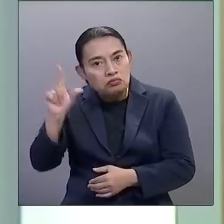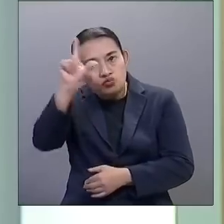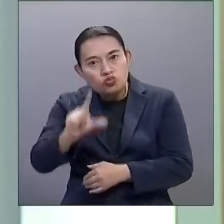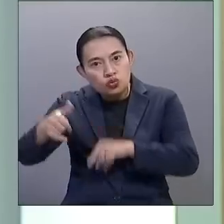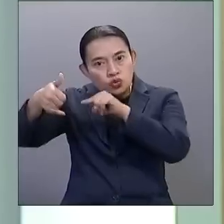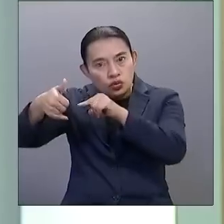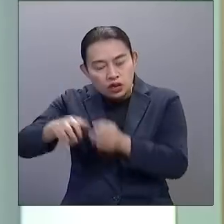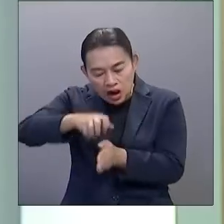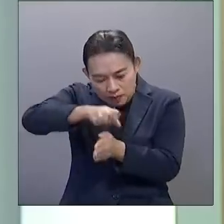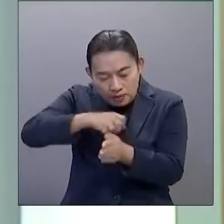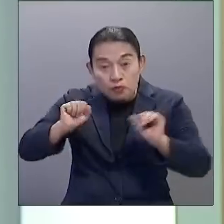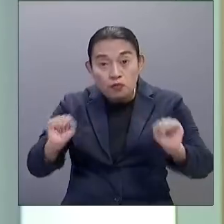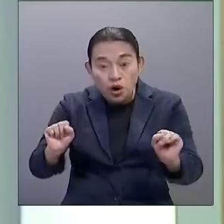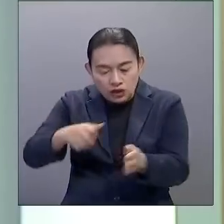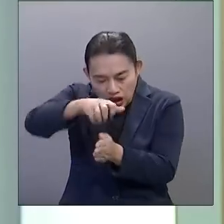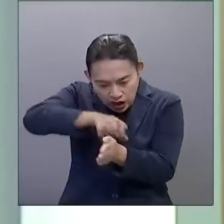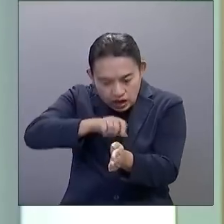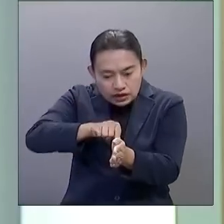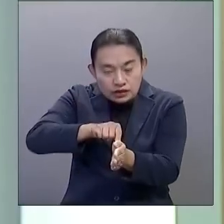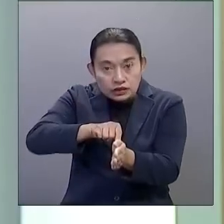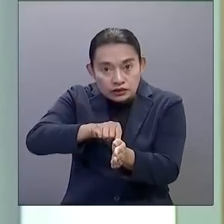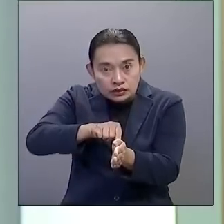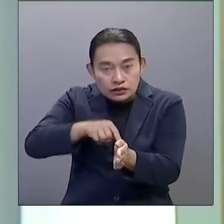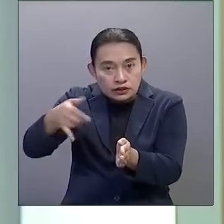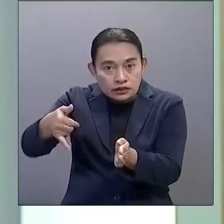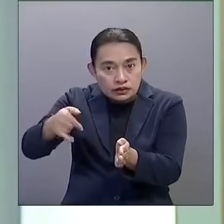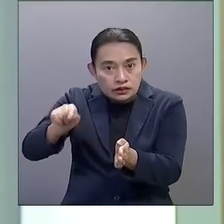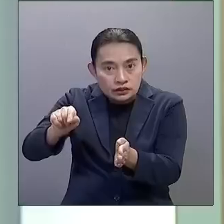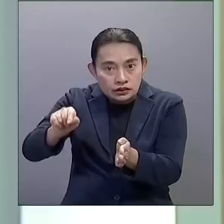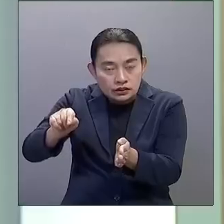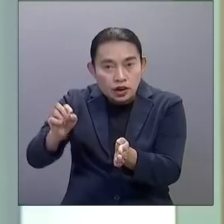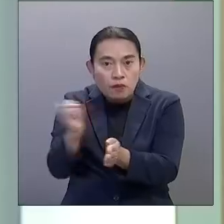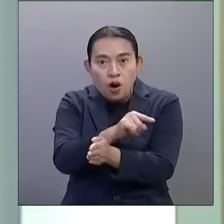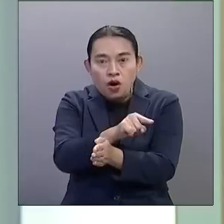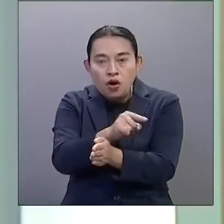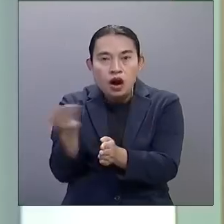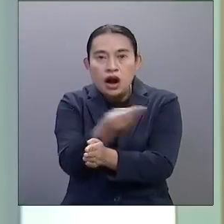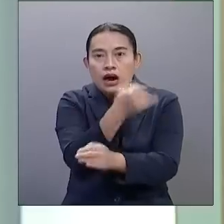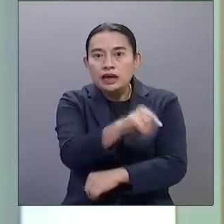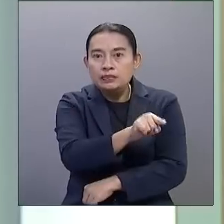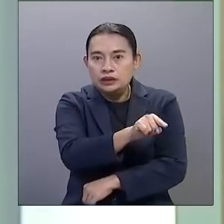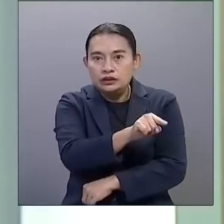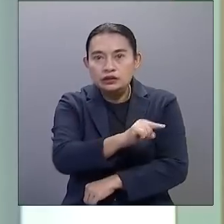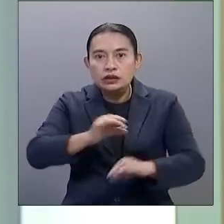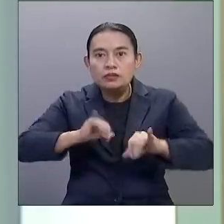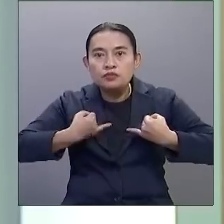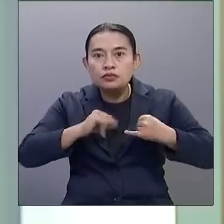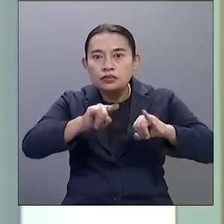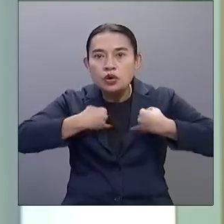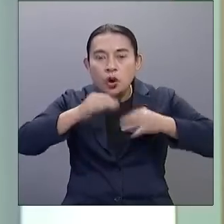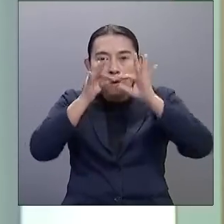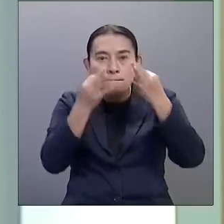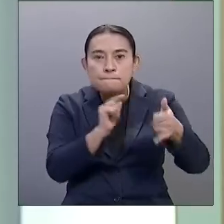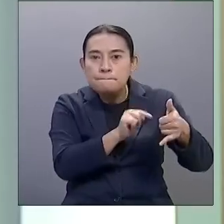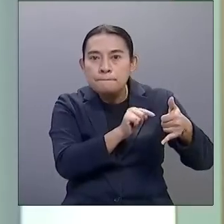ถ้าเกิดตามหลักแล้วเนี่ยเจ้าของบ้านที่ได้รับความเดือดร้อนสามารถแจ้งความเอาผิดกับเจ้าของสุนัขเจ้าของแมวที่มาทำความเสียหายไม่ว่